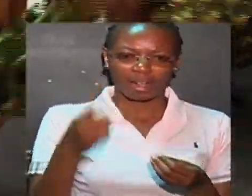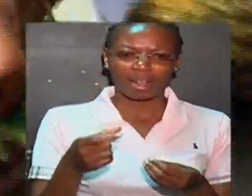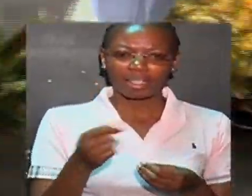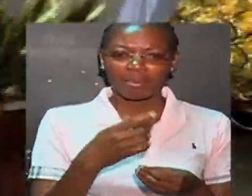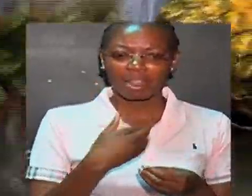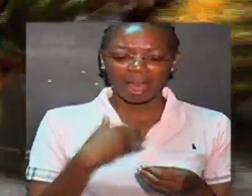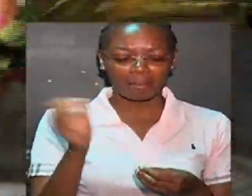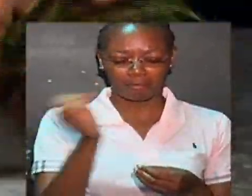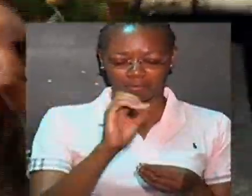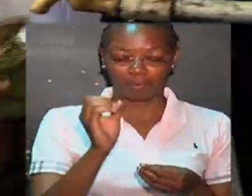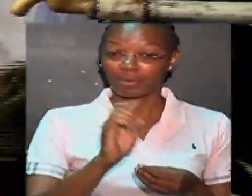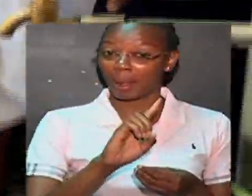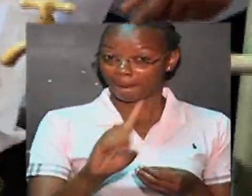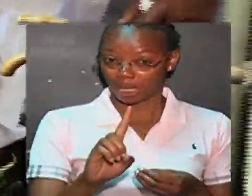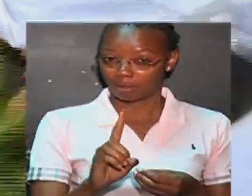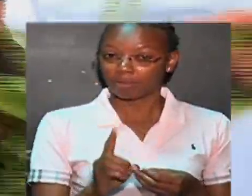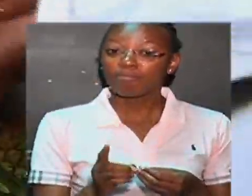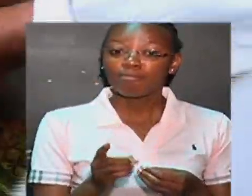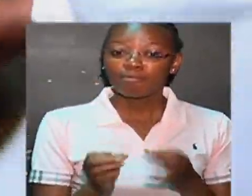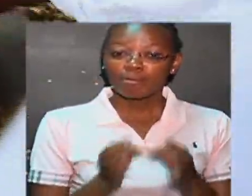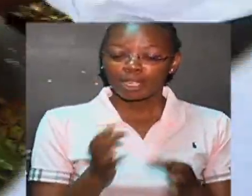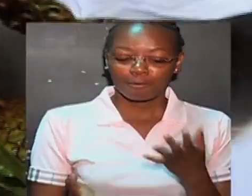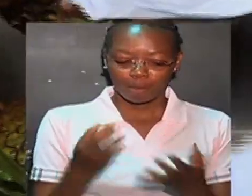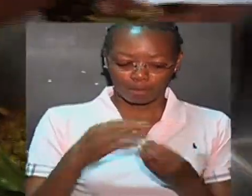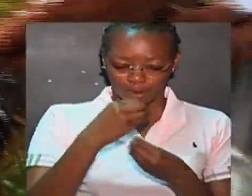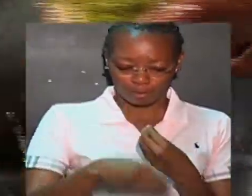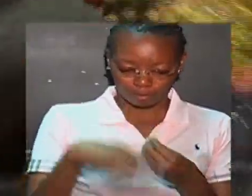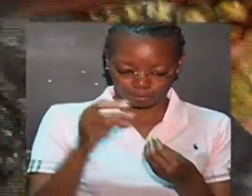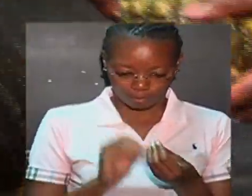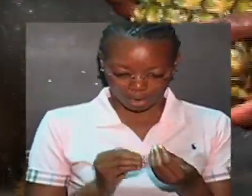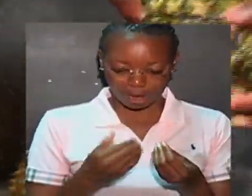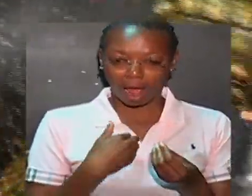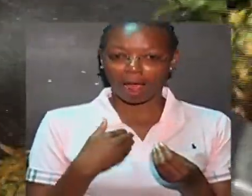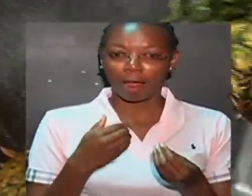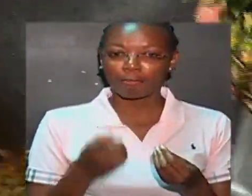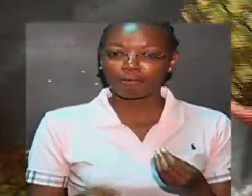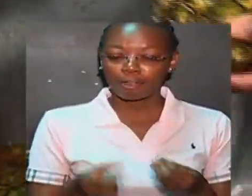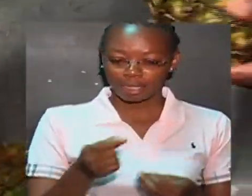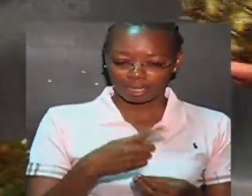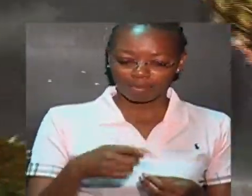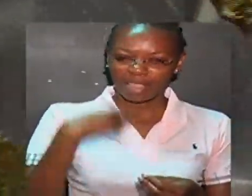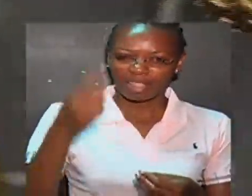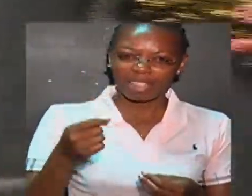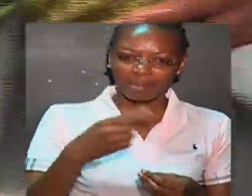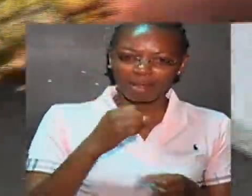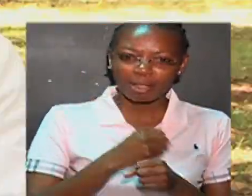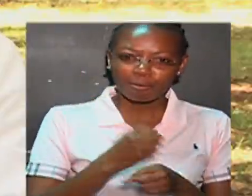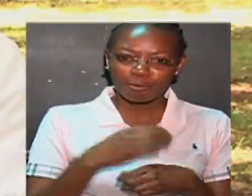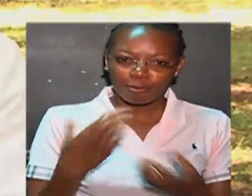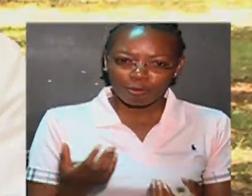fulani liliongezwa dhamana wakati lilipokuwa linapatikana, basi litapatikana kila wakati. Si hayo